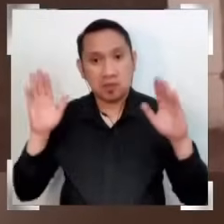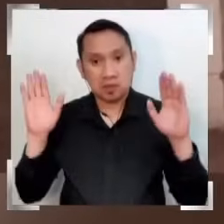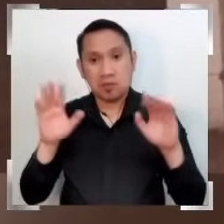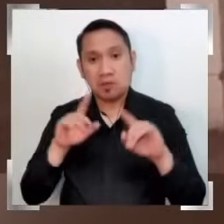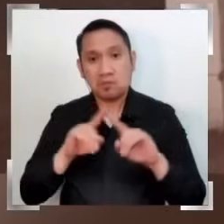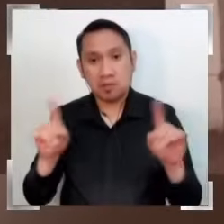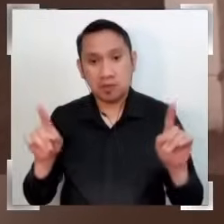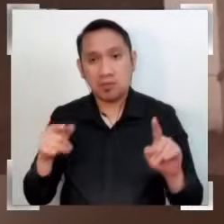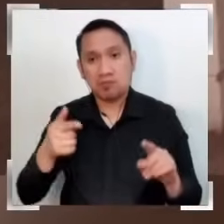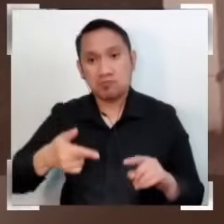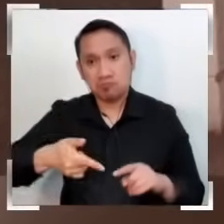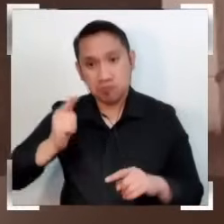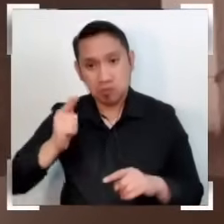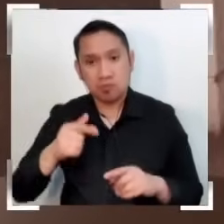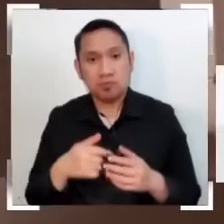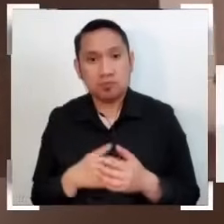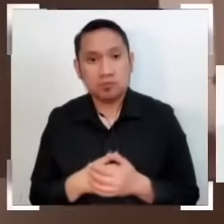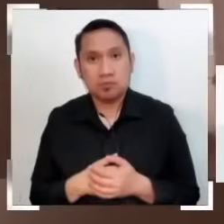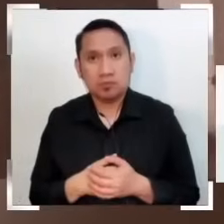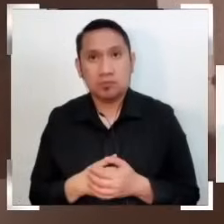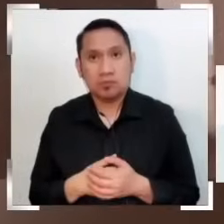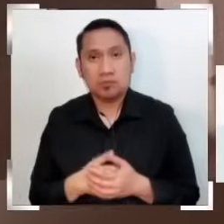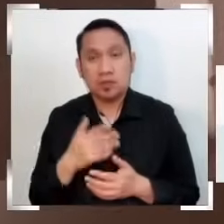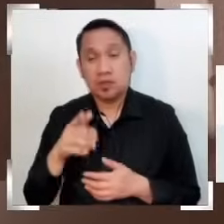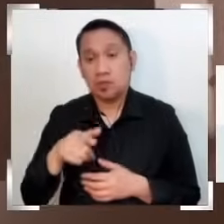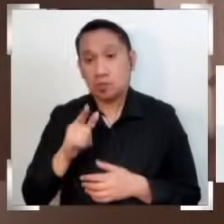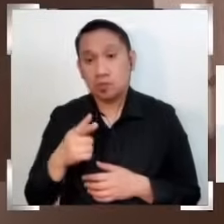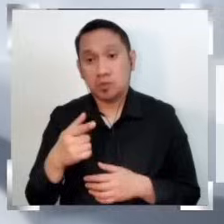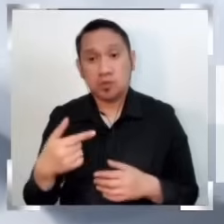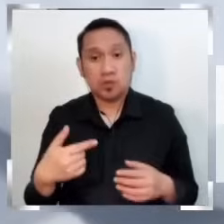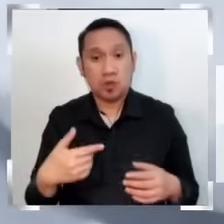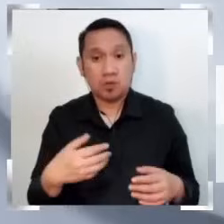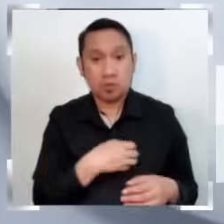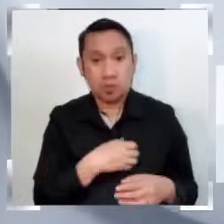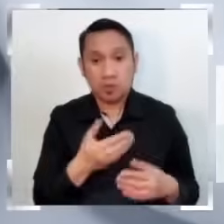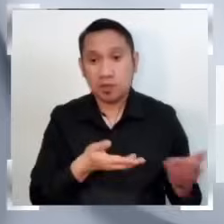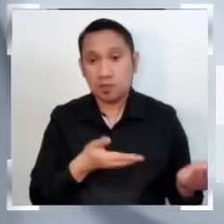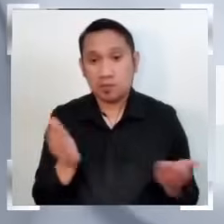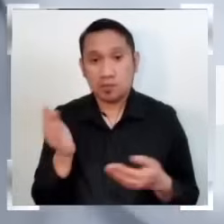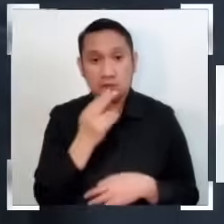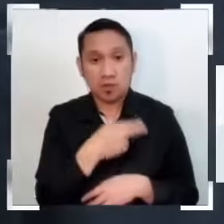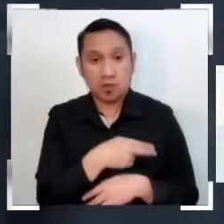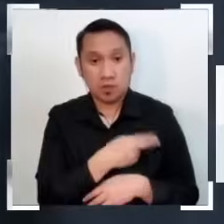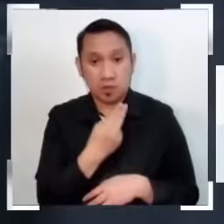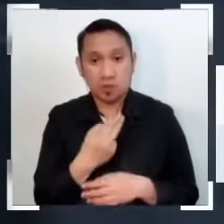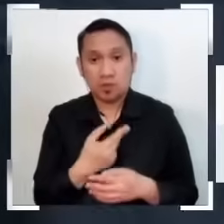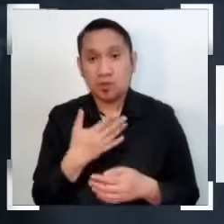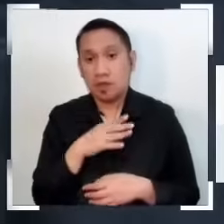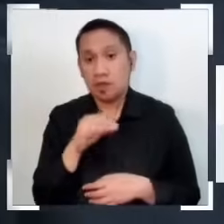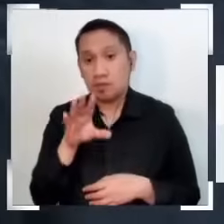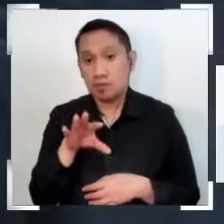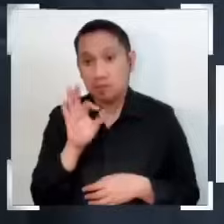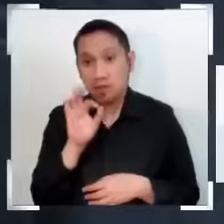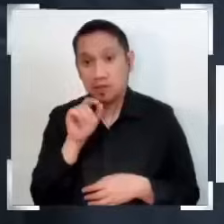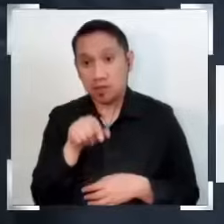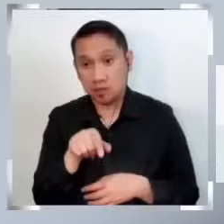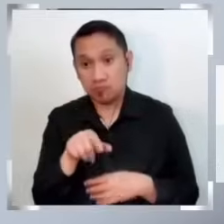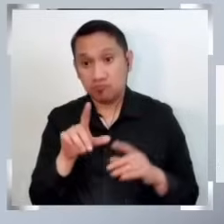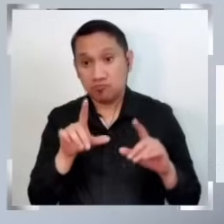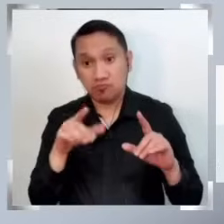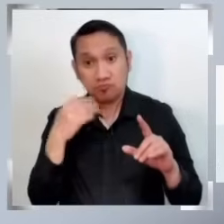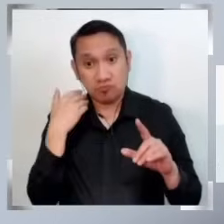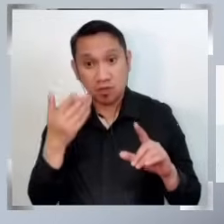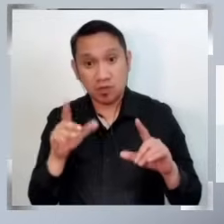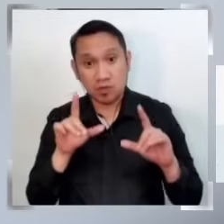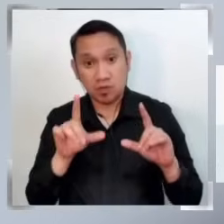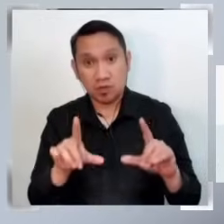nagpaputok pa umano siya ng baril. Tinamaan ang isang pulis na agad dinala sa ospital. Natagpuan namang wala ng buhay ang suspek sa tinutuluyan